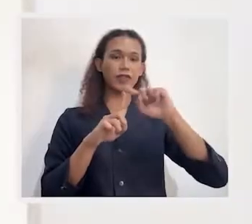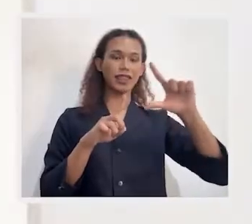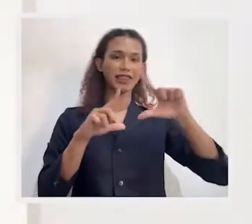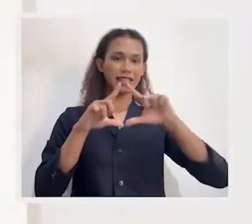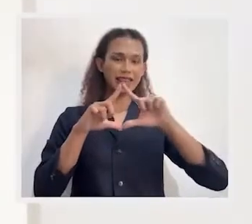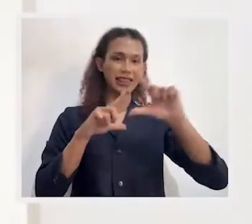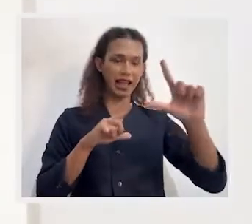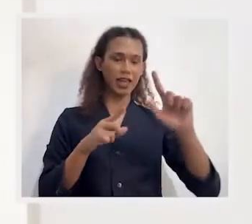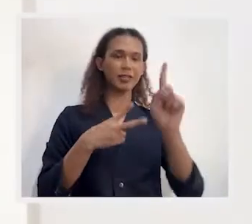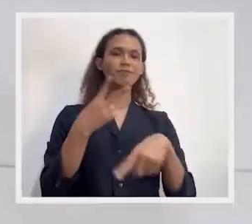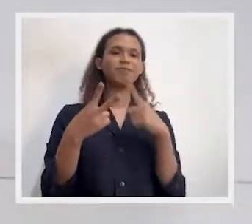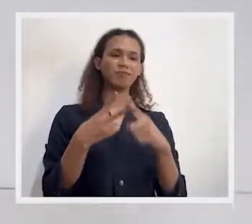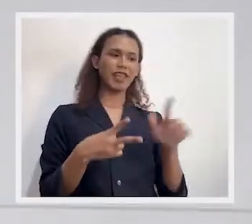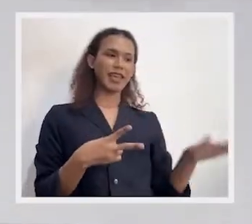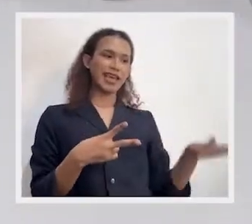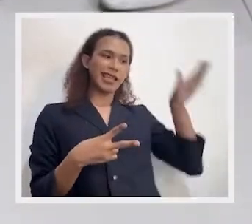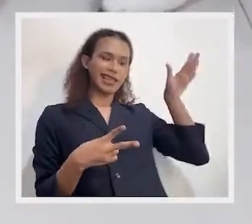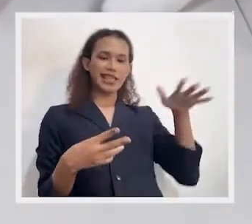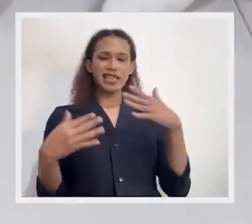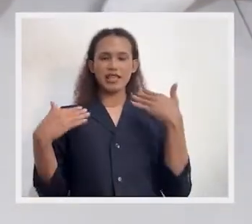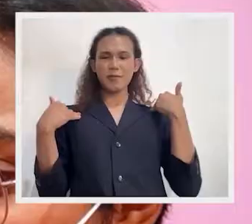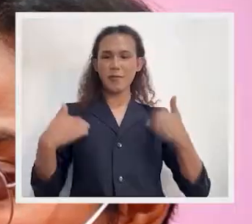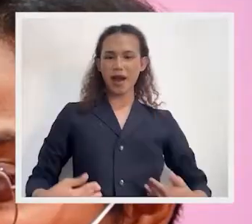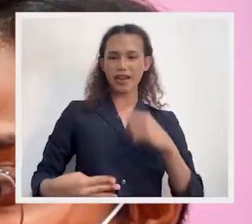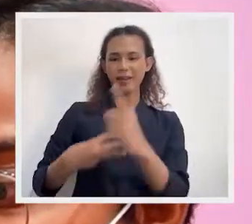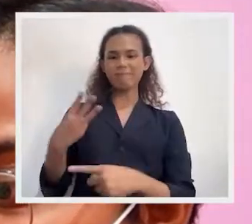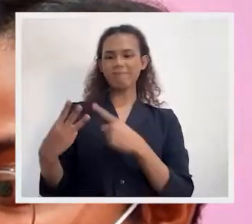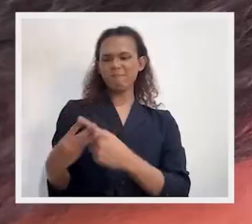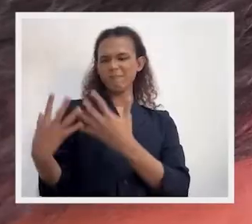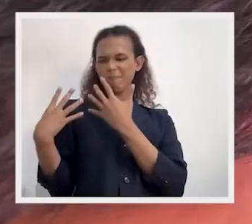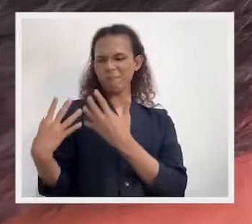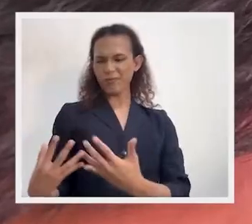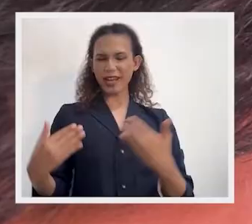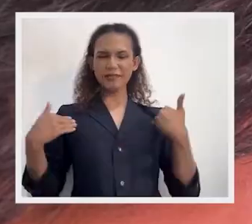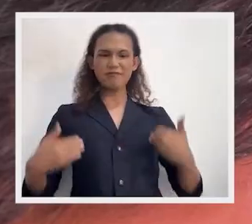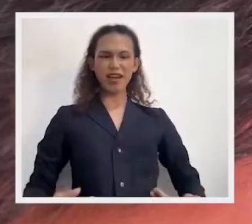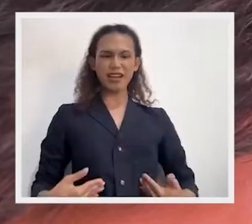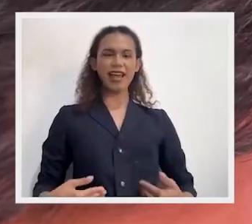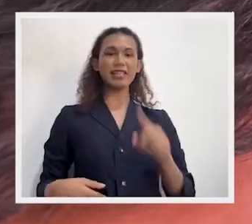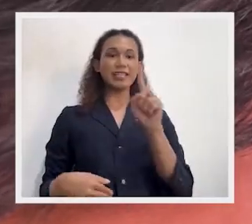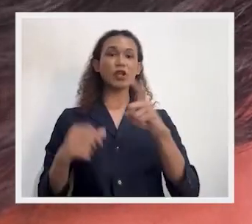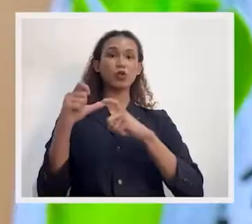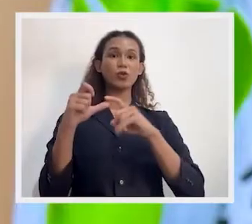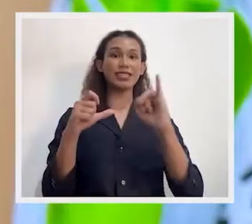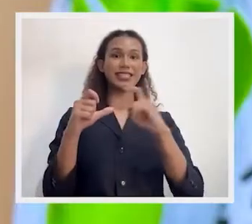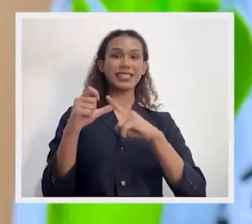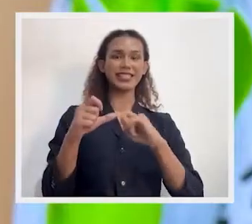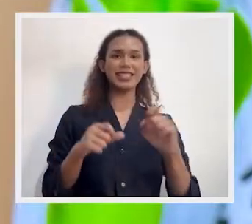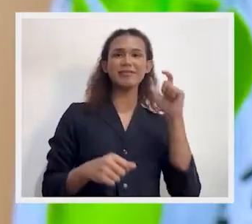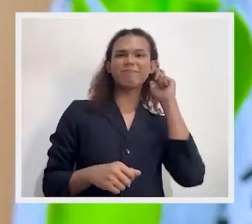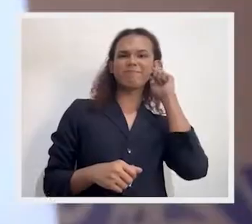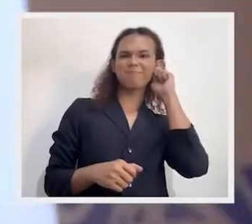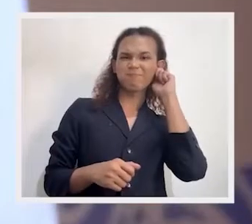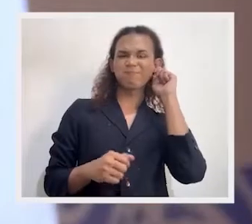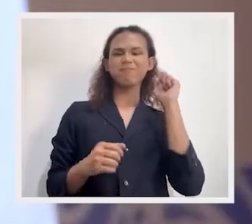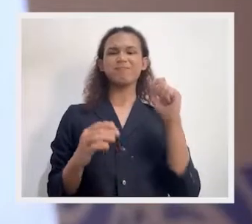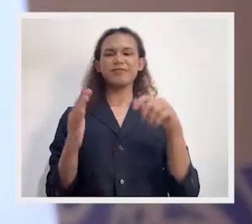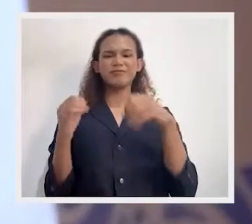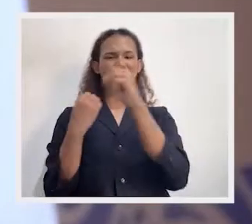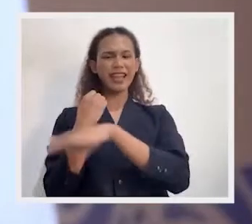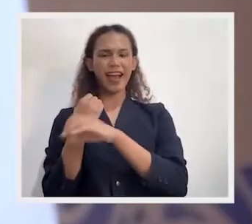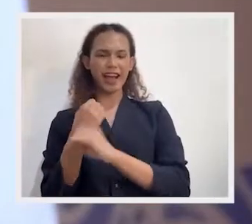badan, berat badan, status sisi, dan pengambilan spesimen, yang tentunya memerlukan